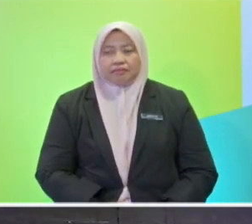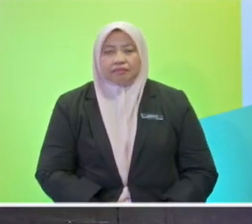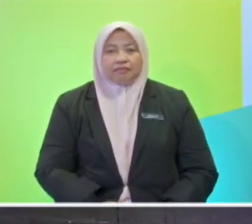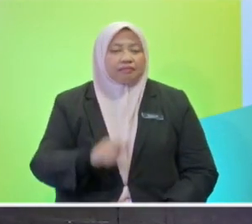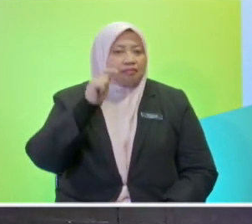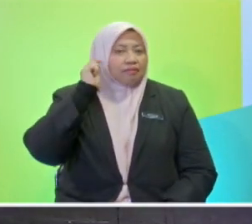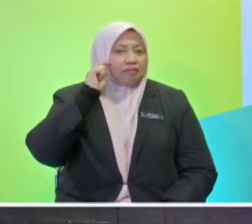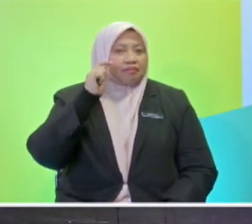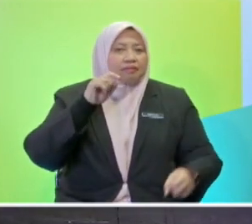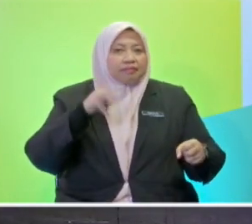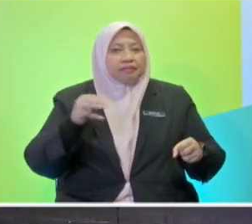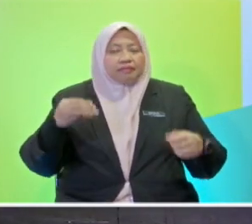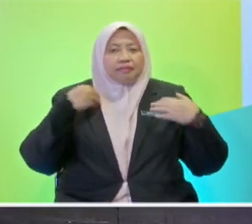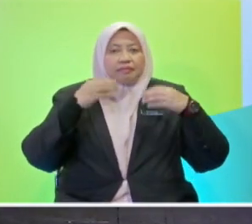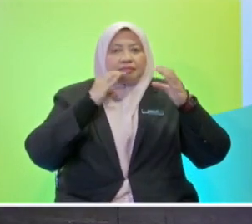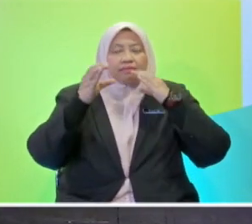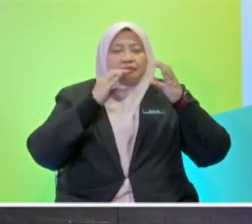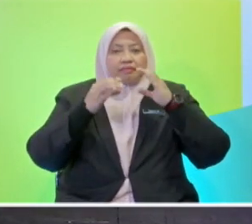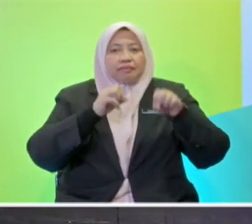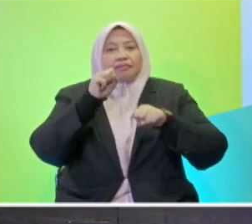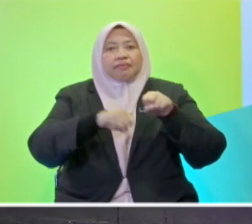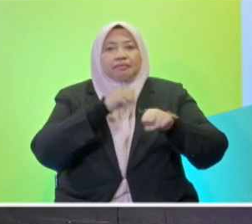anak murid ada cakapkan merah